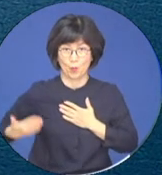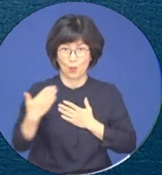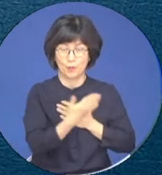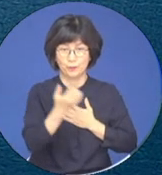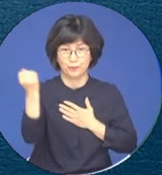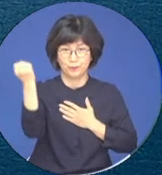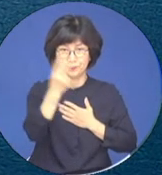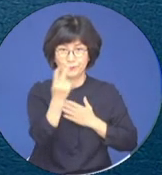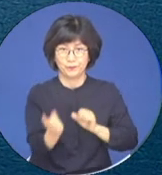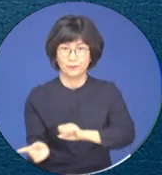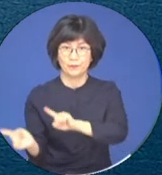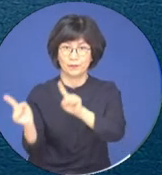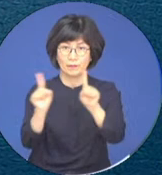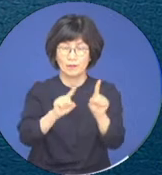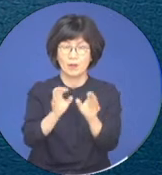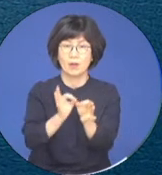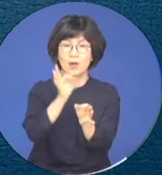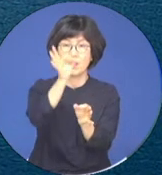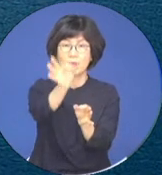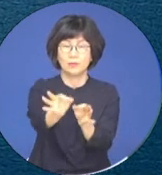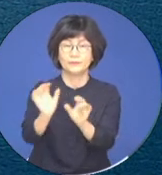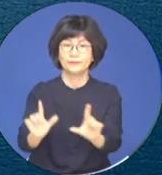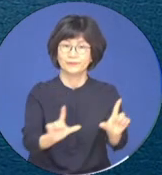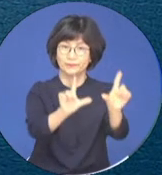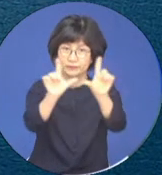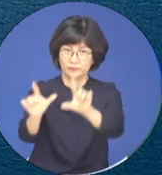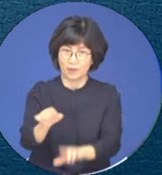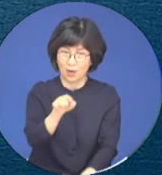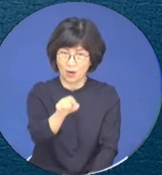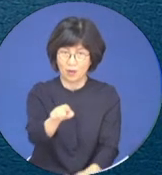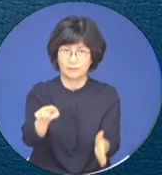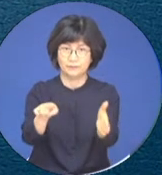몸이 다시 사는 것과 영원히 사는 것을